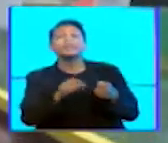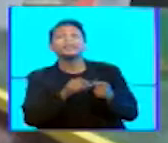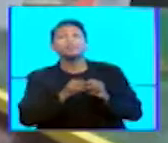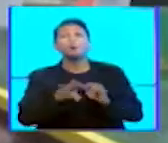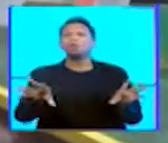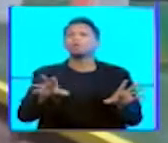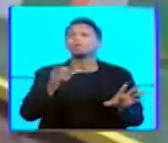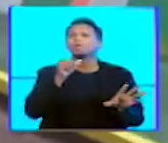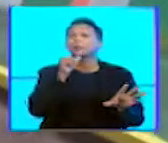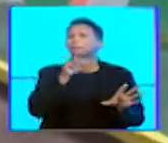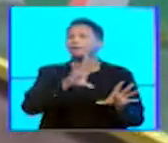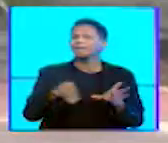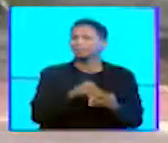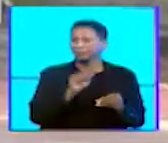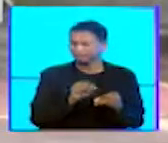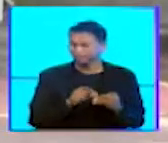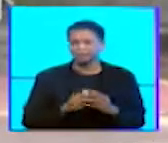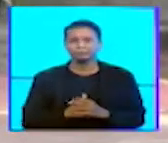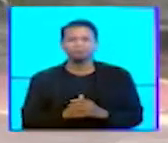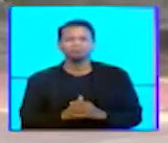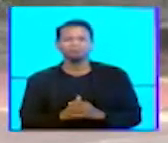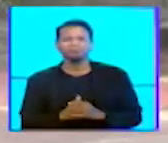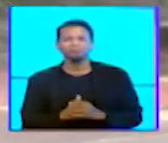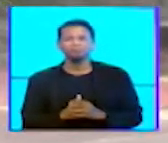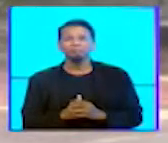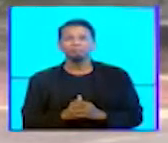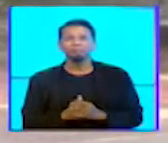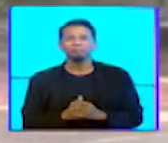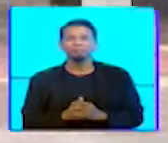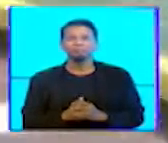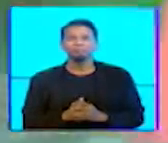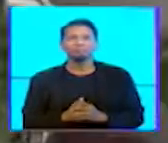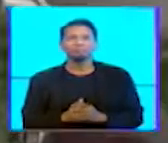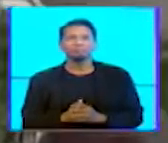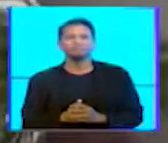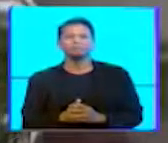Dari Padang Pariaman, Sumatera Barat, Eka Gus Priyadi melaporkan.